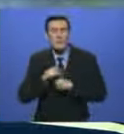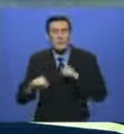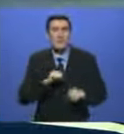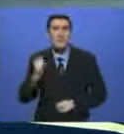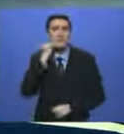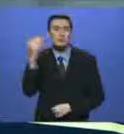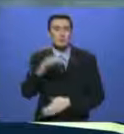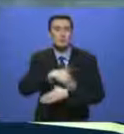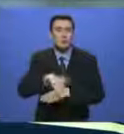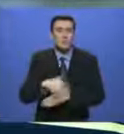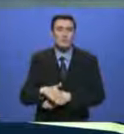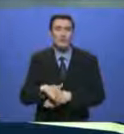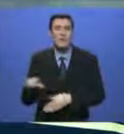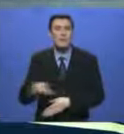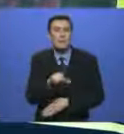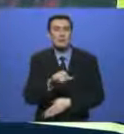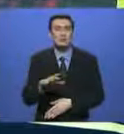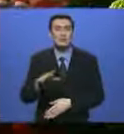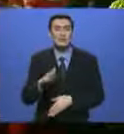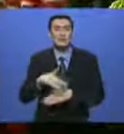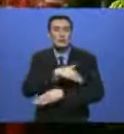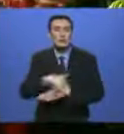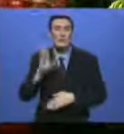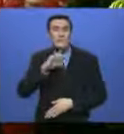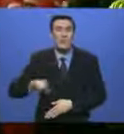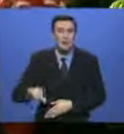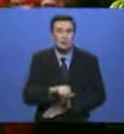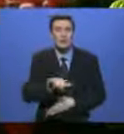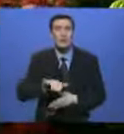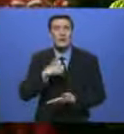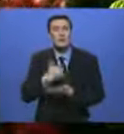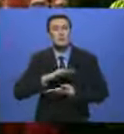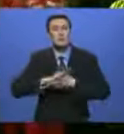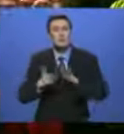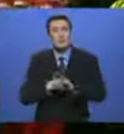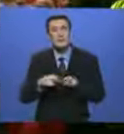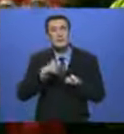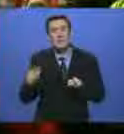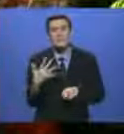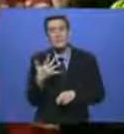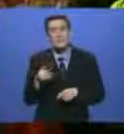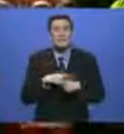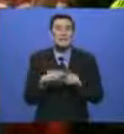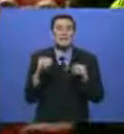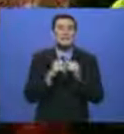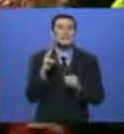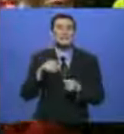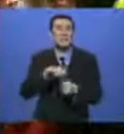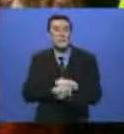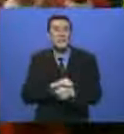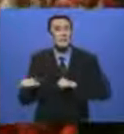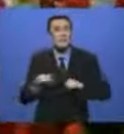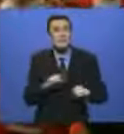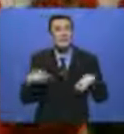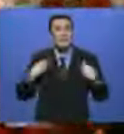московским улицам. Маршрут сказочных персонажей пролегал вдоль набережной. Главное условие участия в дистанциях – на 5 или 10 километров